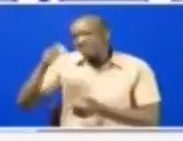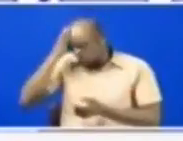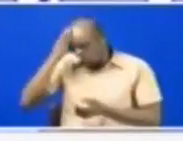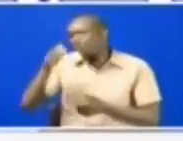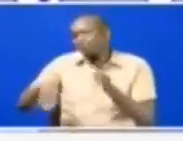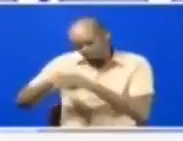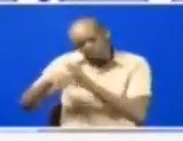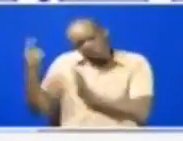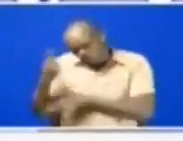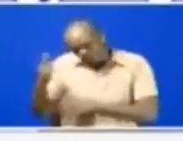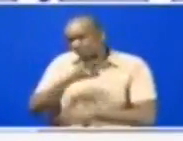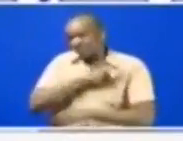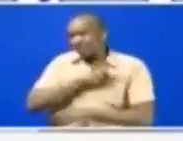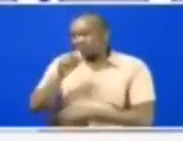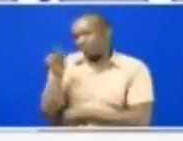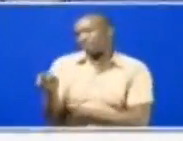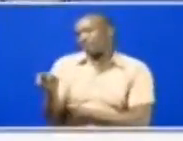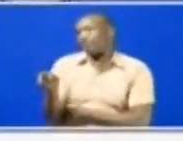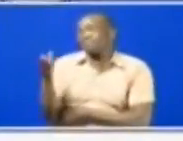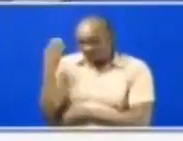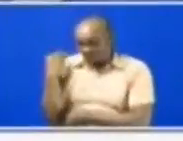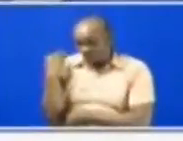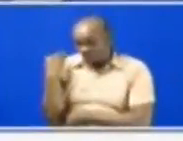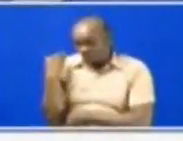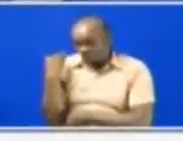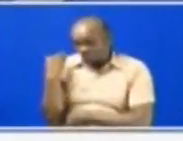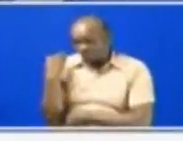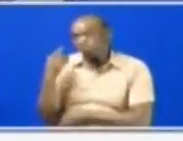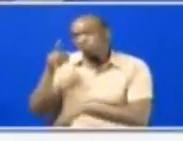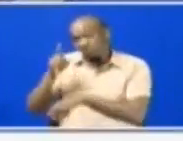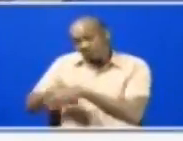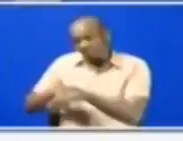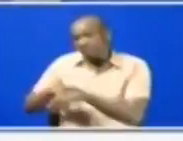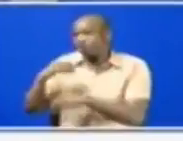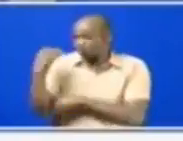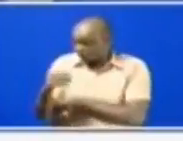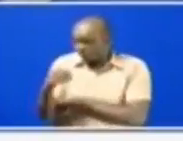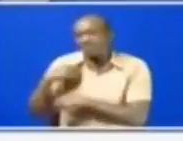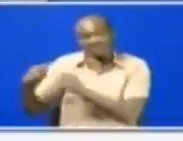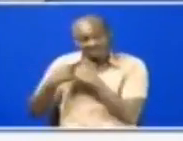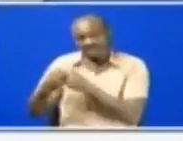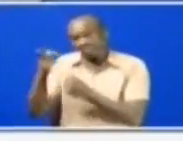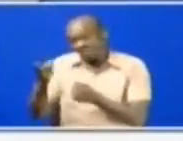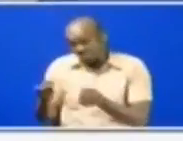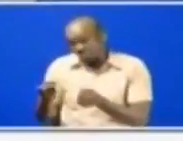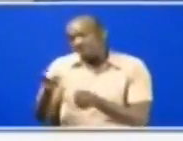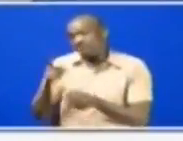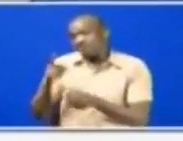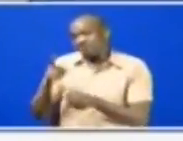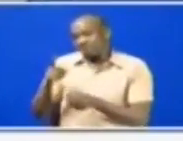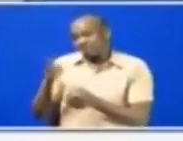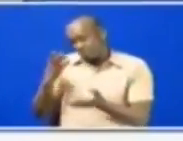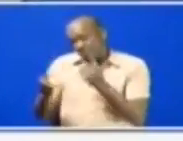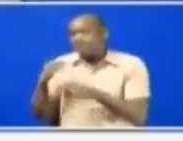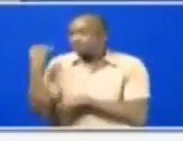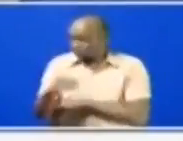ndio ilikuwa tunapata riziki yetu kutoka kwa mpira. So ile changamoto tumekuja kupata sasa ndio nakuja kumaliza sema